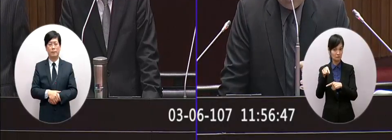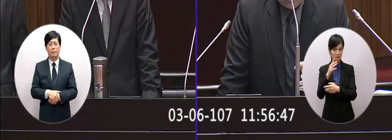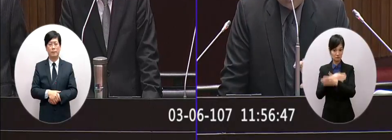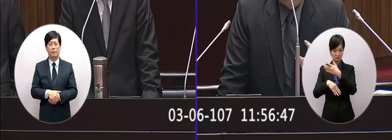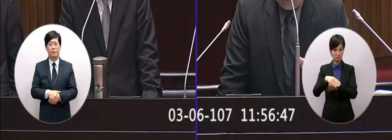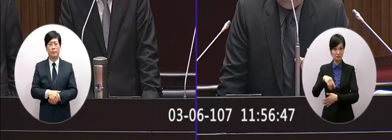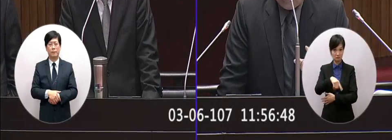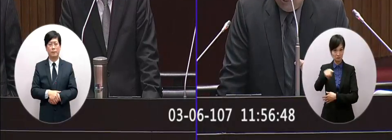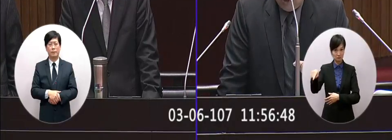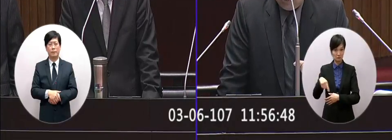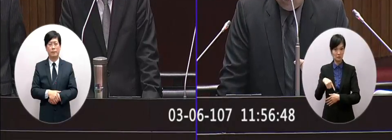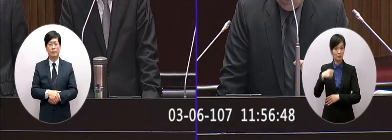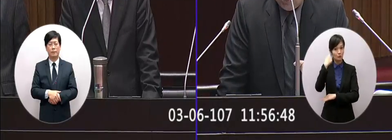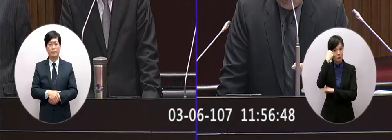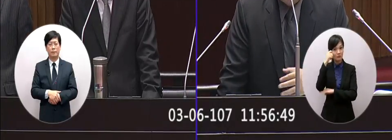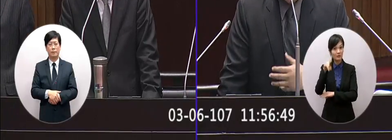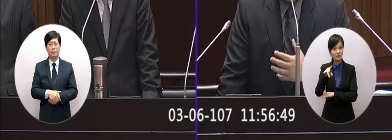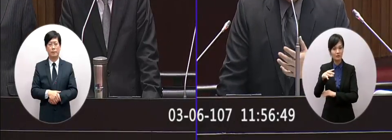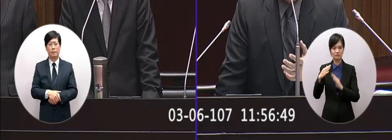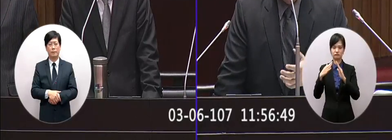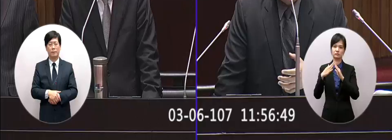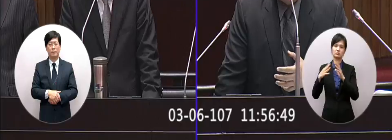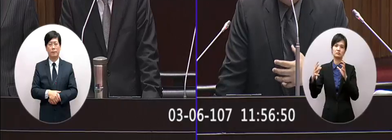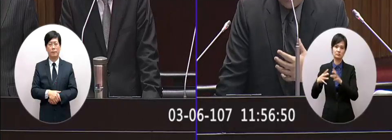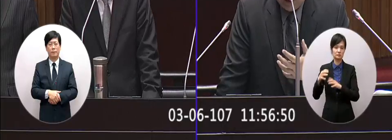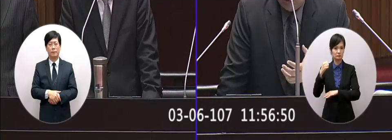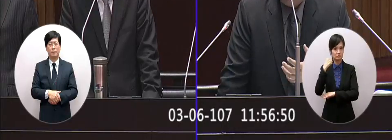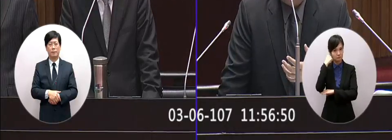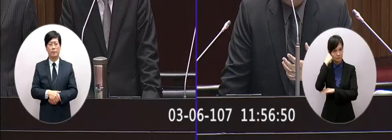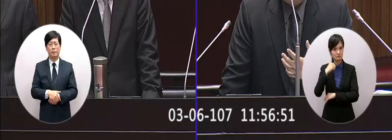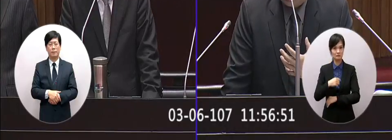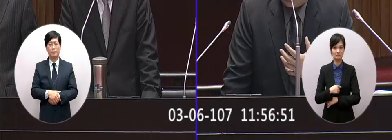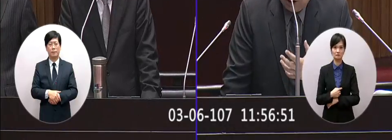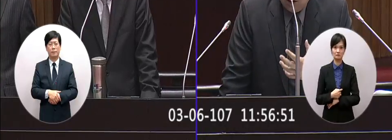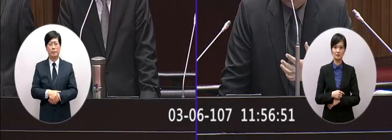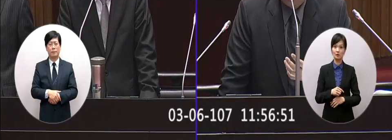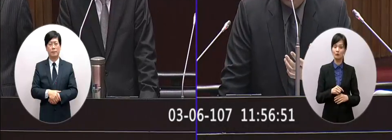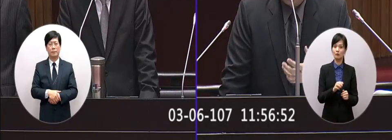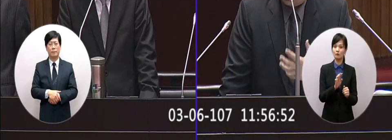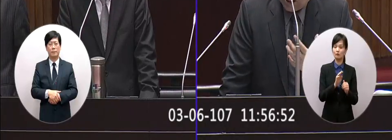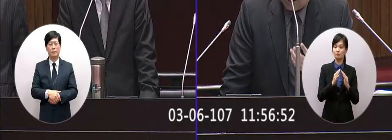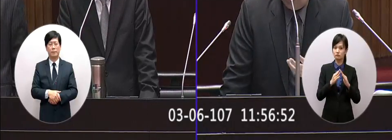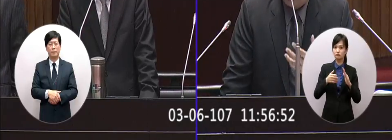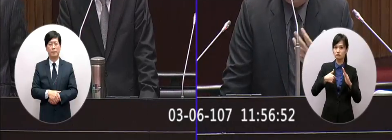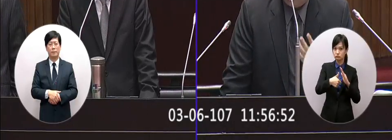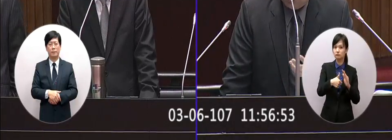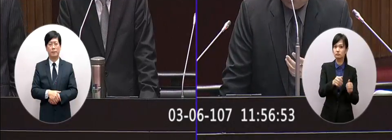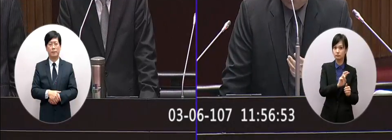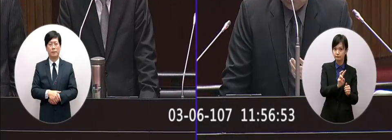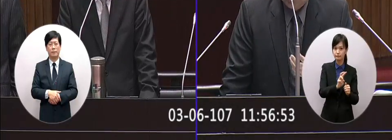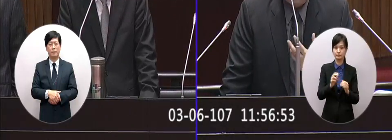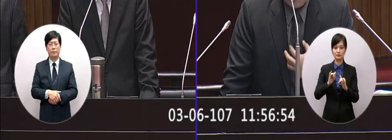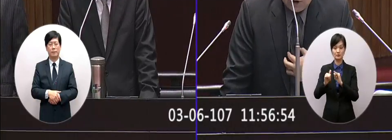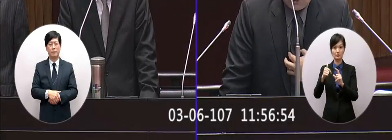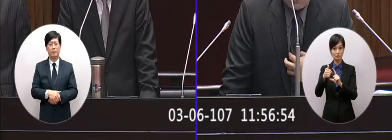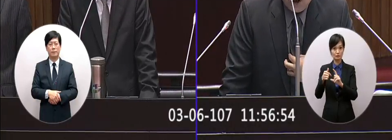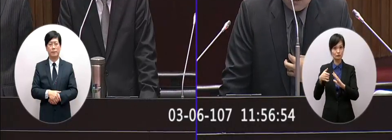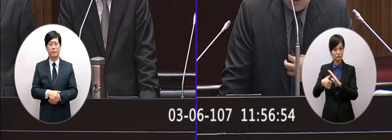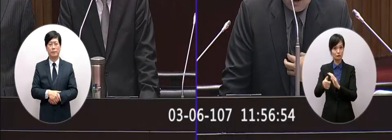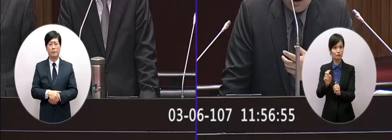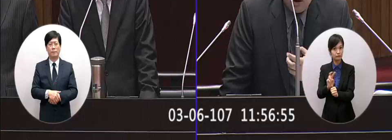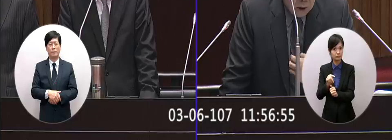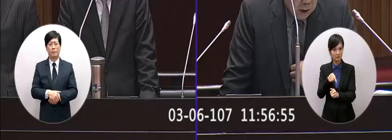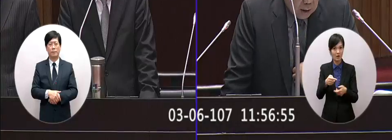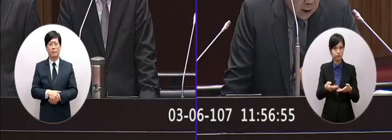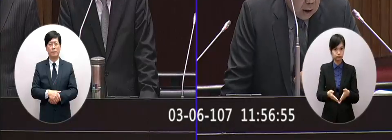障碍者是住在家里面，所以相关的服务能不能够就是说提供到家庭到社区，那个会是重